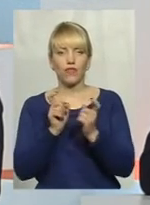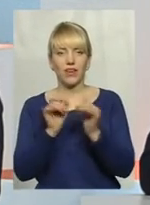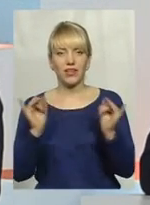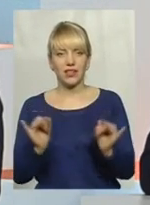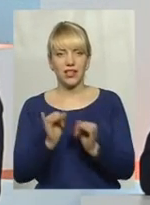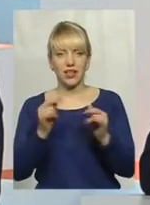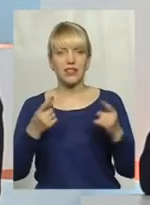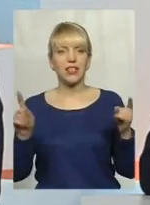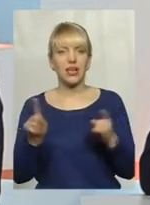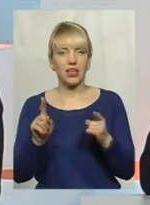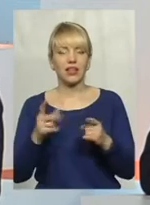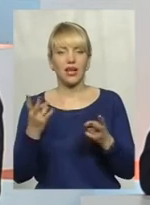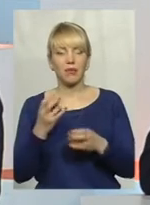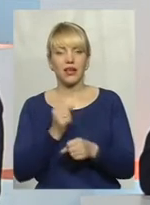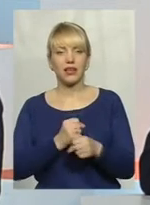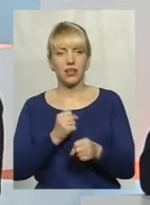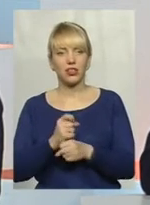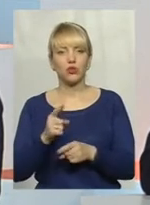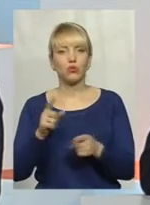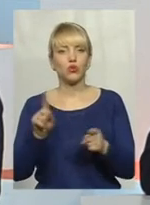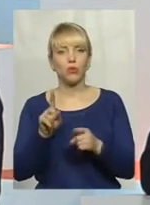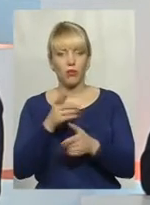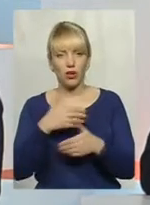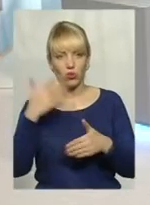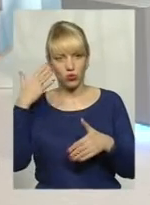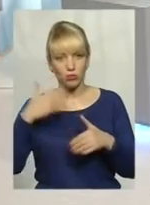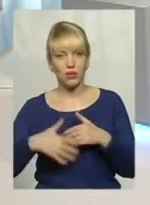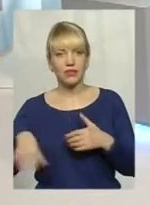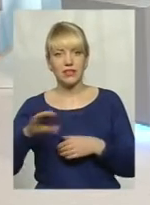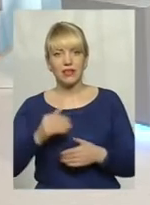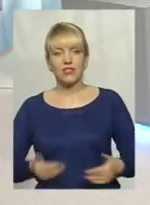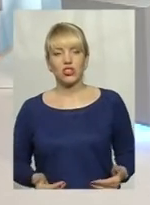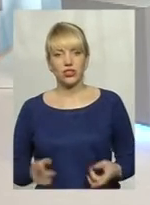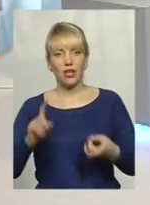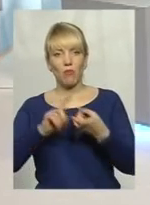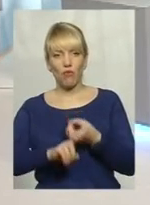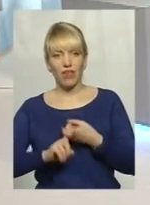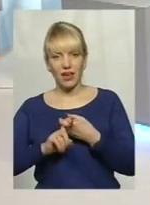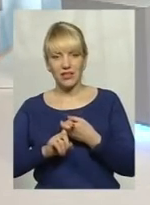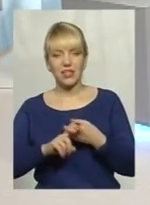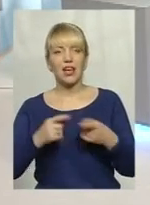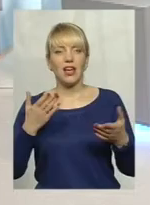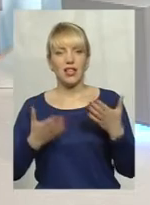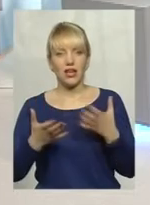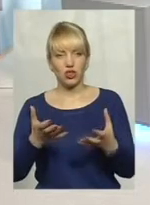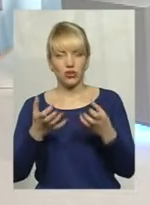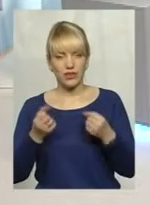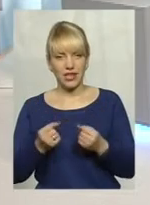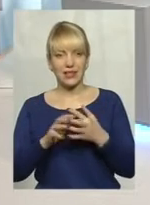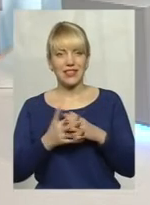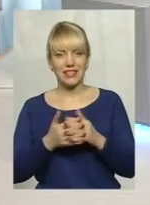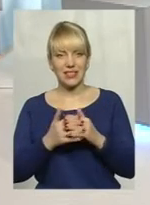яким чином діяти. Тому що ми розуміємо, ми всі в житті пов'язані, тим більше, якщо брати